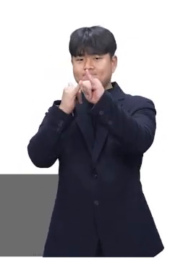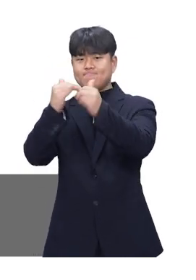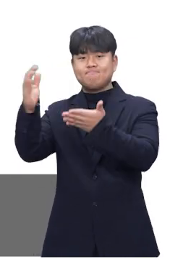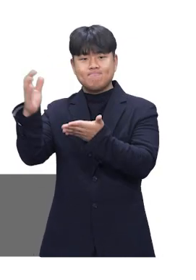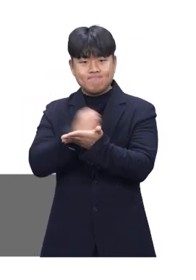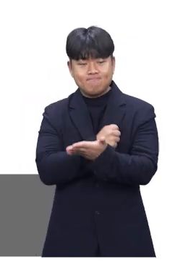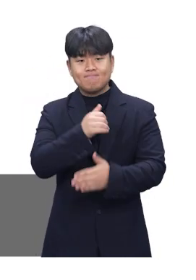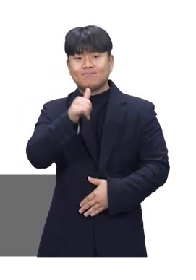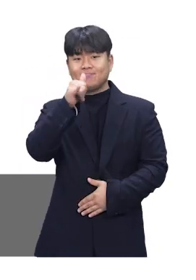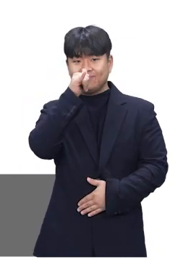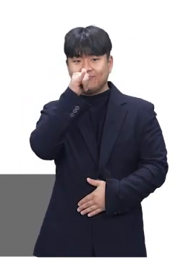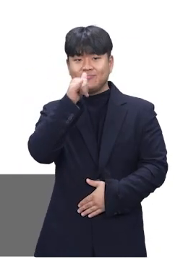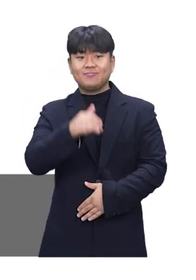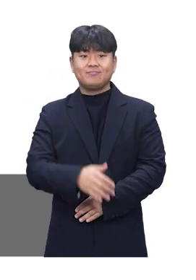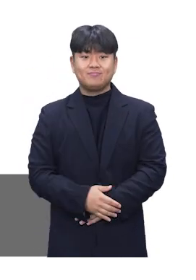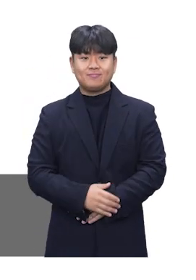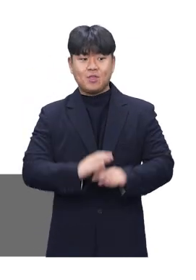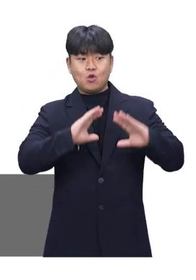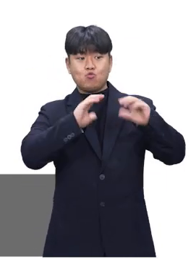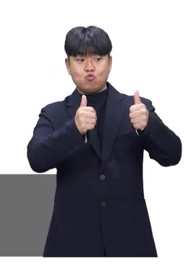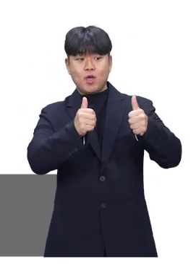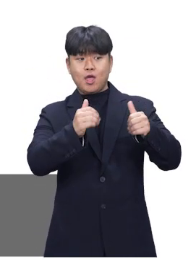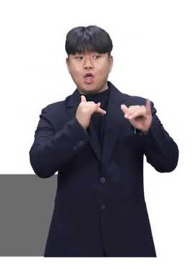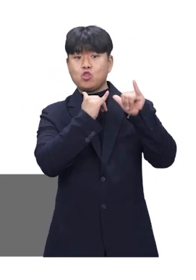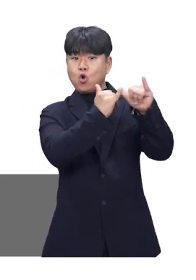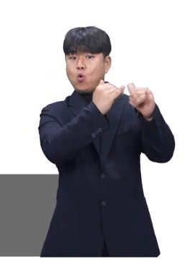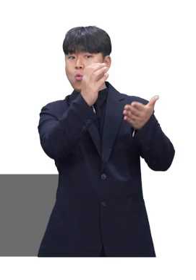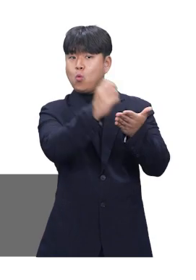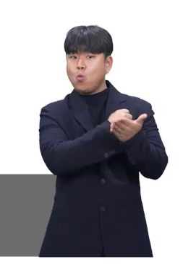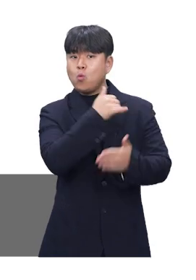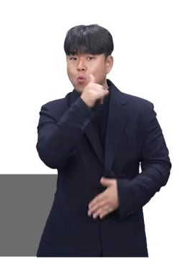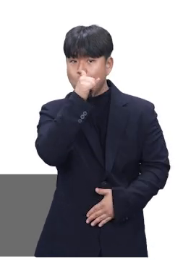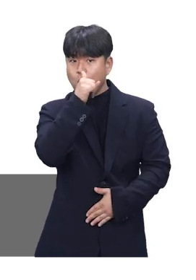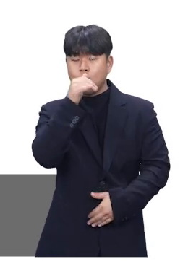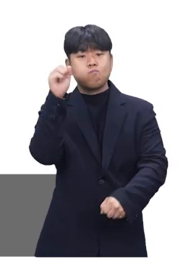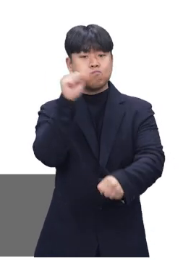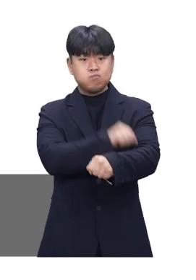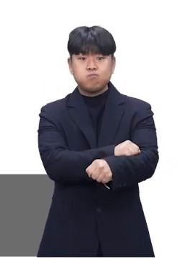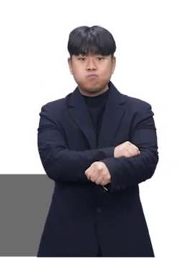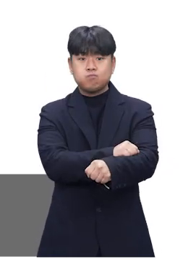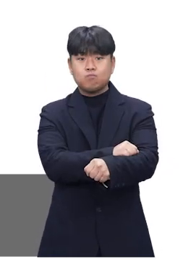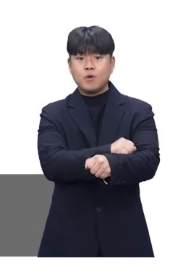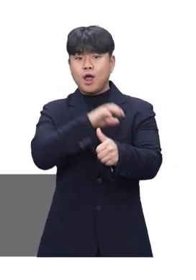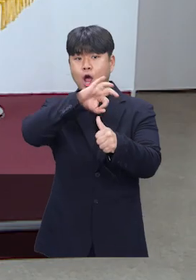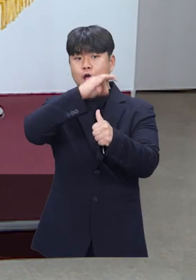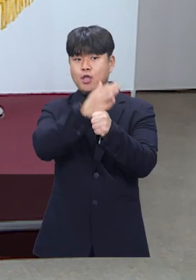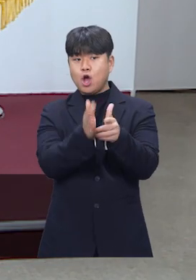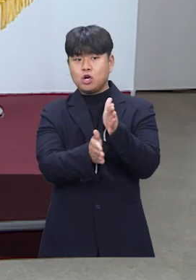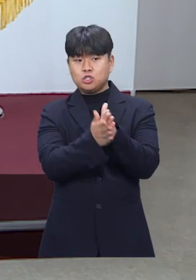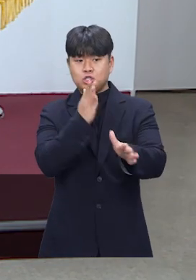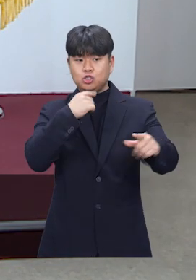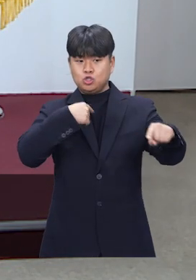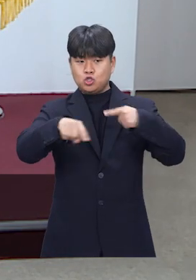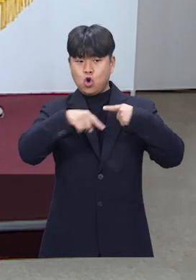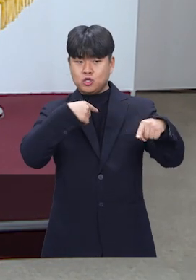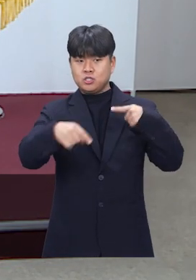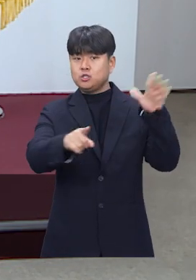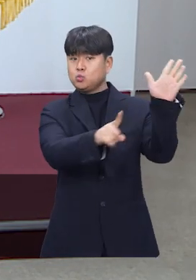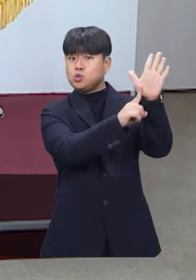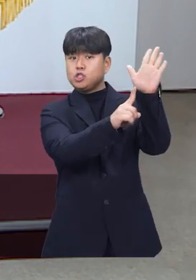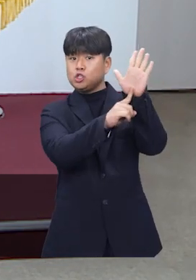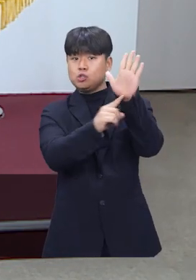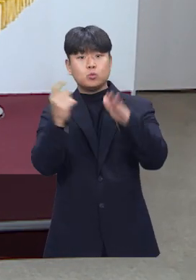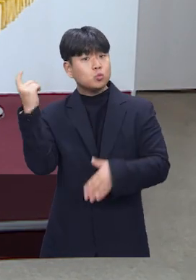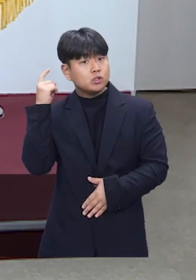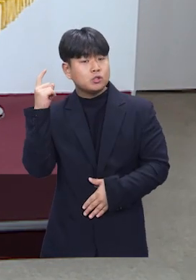커뮤니케이션 대상 인쇄사부 공공부분에서 국회 문화체육관광위원장상을 수상했는데요. 시정 소식지 우리 안양을